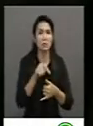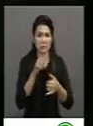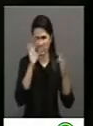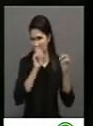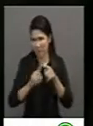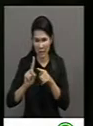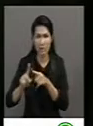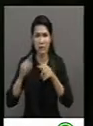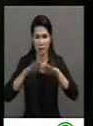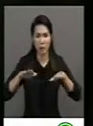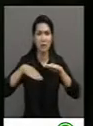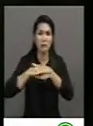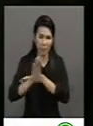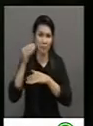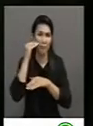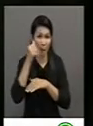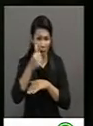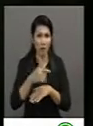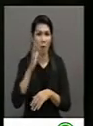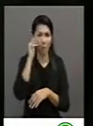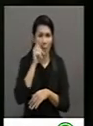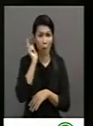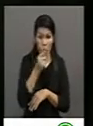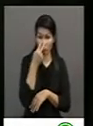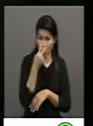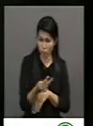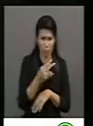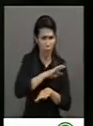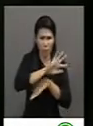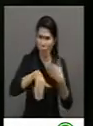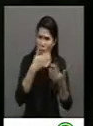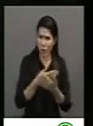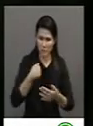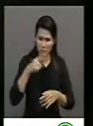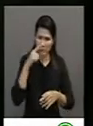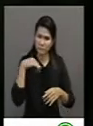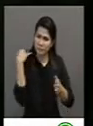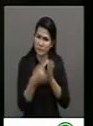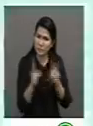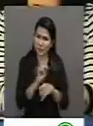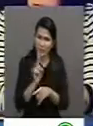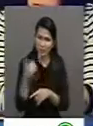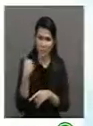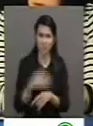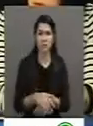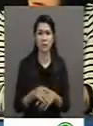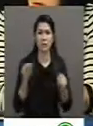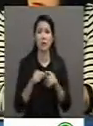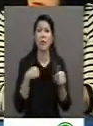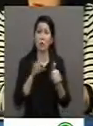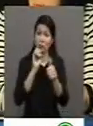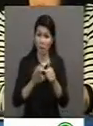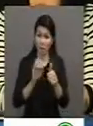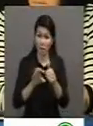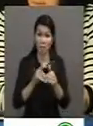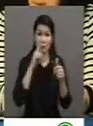ำให้เด็กหนีออกจากบ้านดังนั้นเนี่ยพ่อแม่จะต้องมาทบทวนเหตุการณ์เหล่านี้ว่าเรามีปัจจัยเสี่ยงหรือเปล่าน ี่เป็นคำแนะนำเบื้องต้น